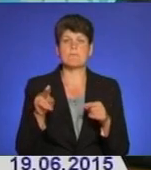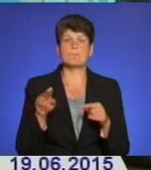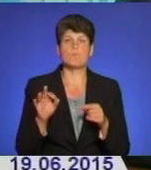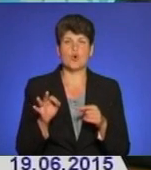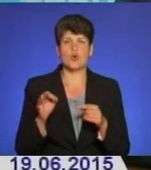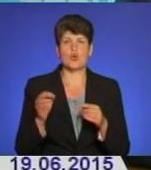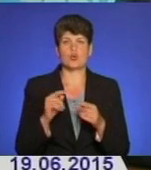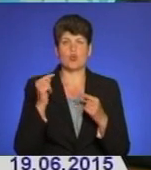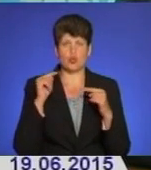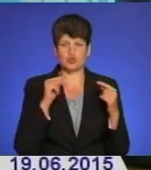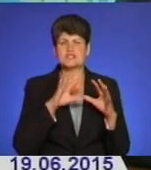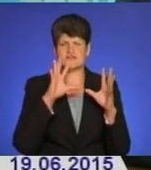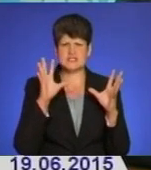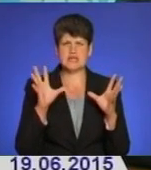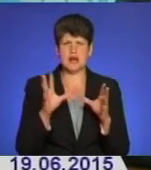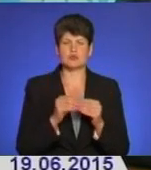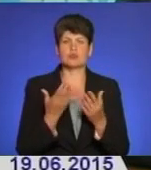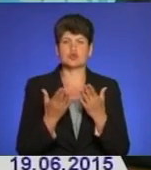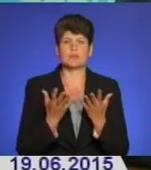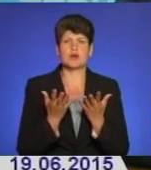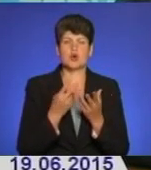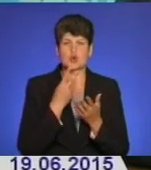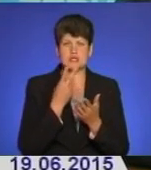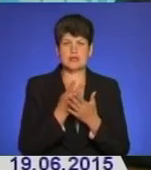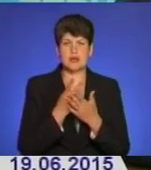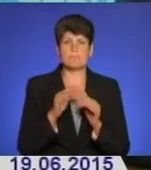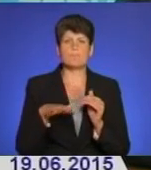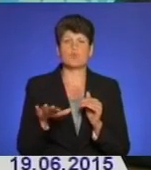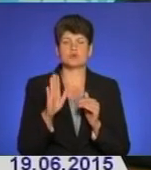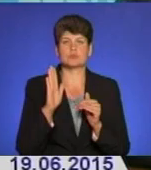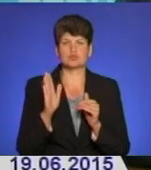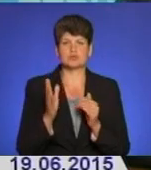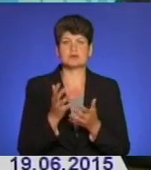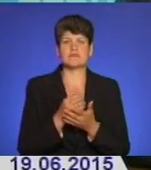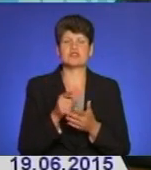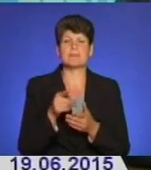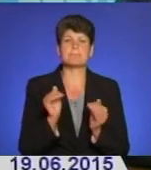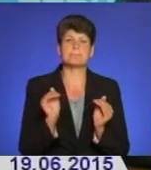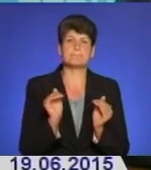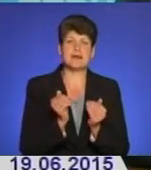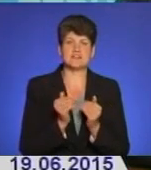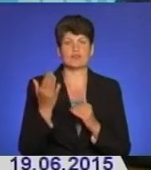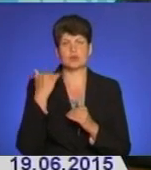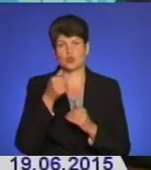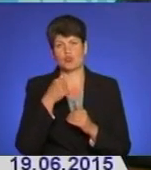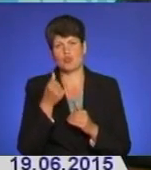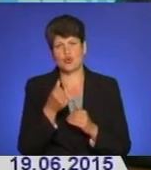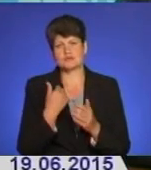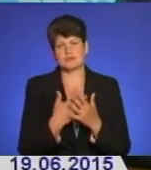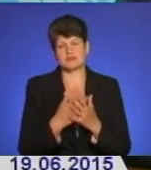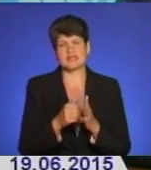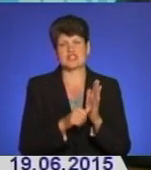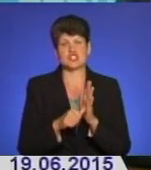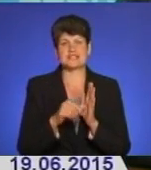є. От в загальному, якщо ми розглядаємо площі, які будуть збиратися, вони менші, ніж в минулому році, на